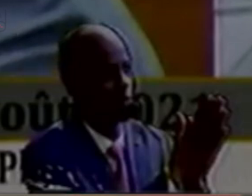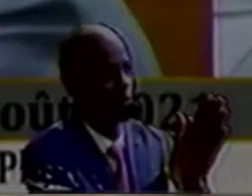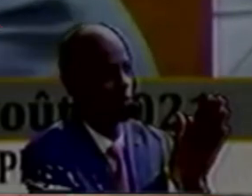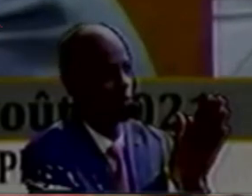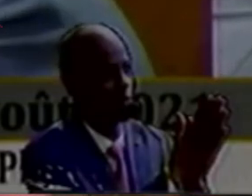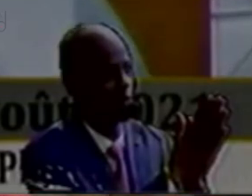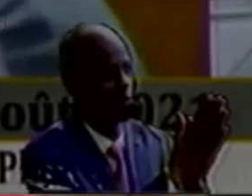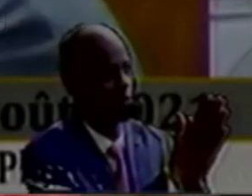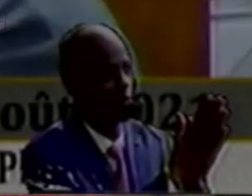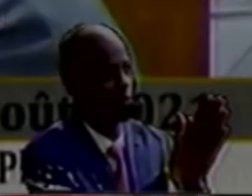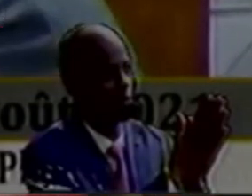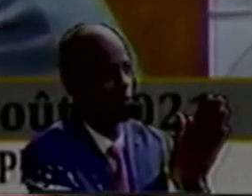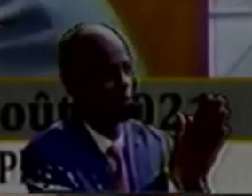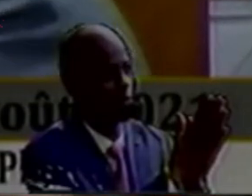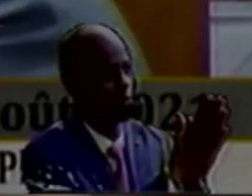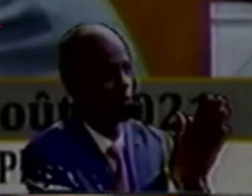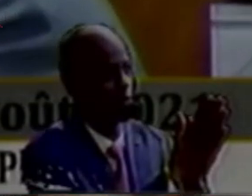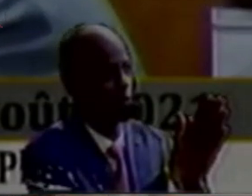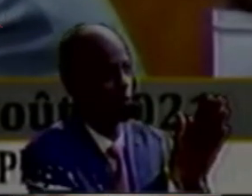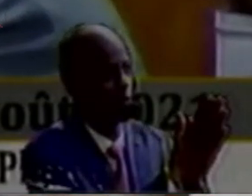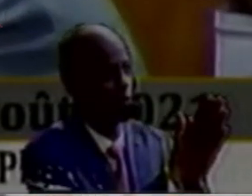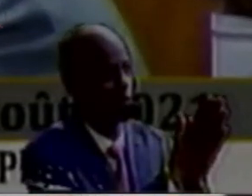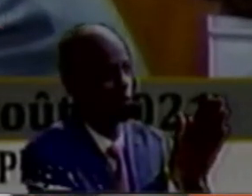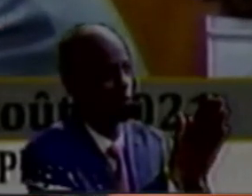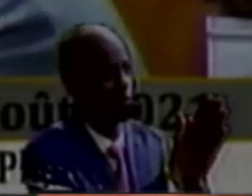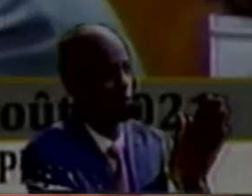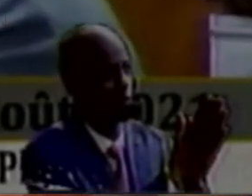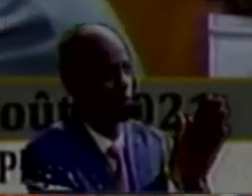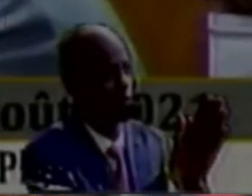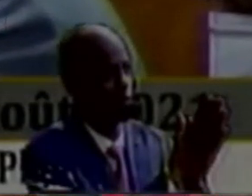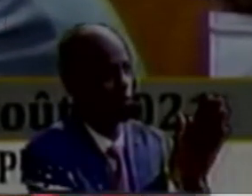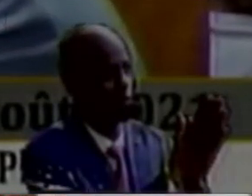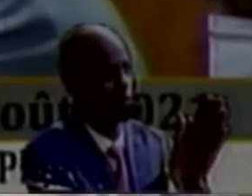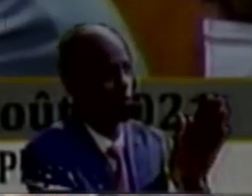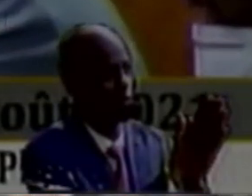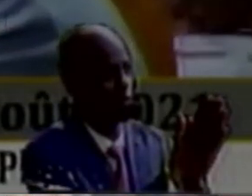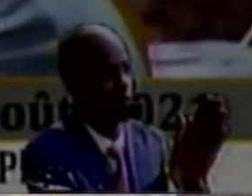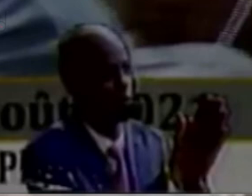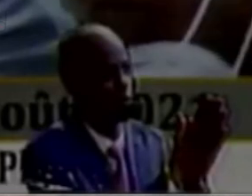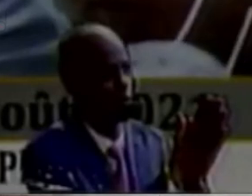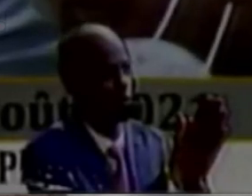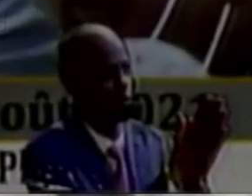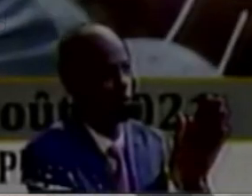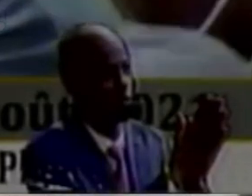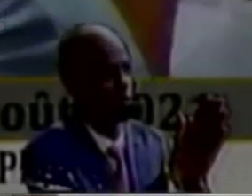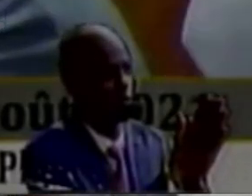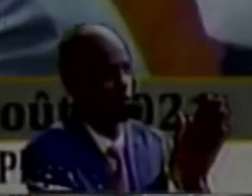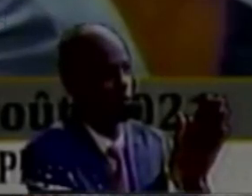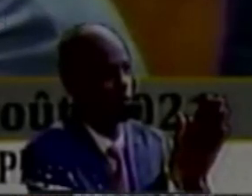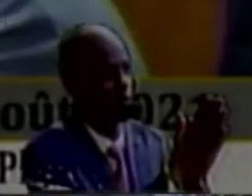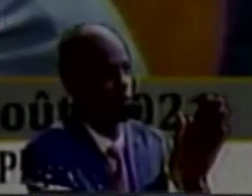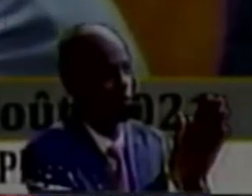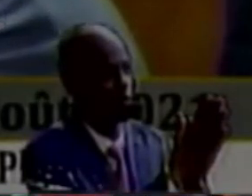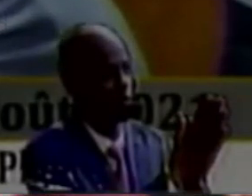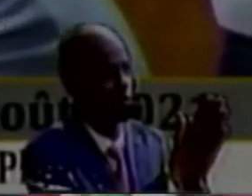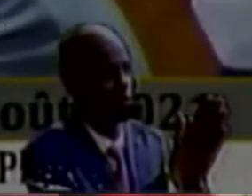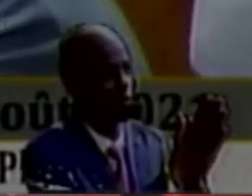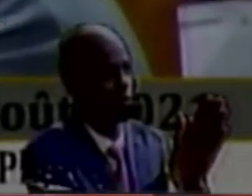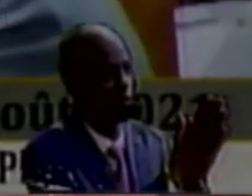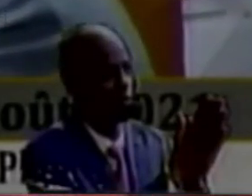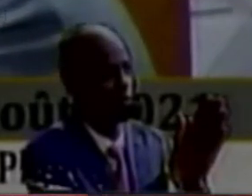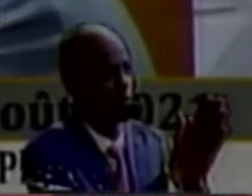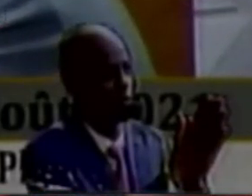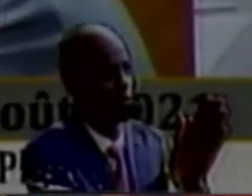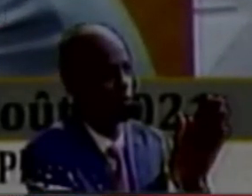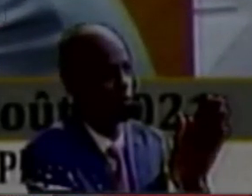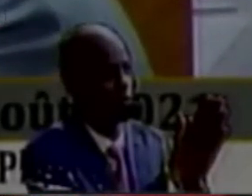l'ampleur de la catastrophe pose alors la problématique de la gestion intégrée du risque et de désastre naturel comme l'un